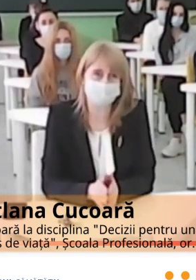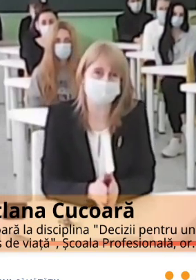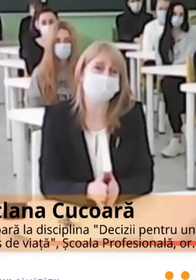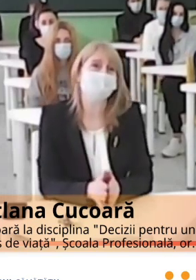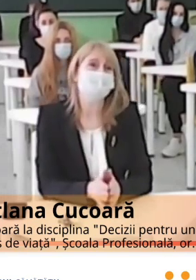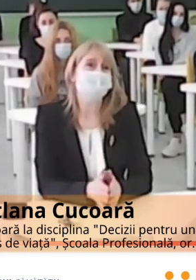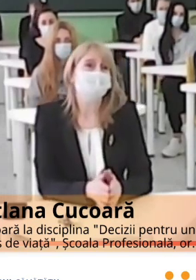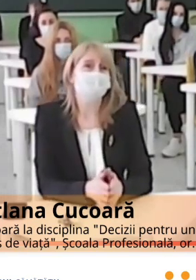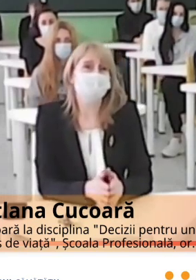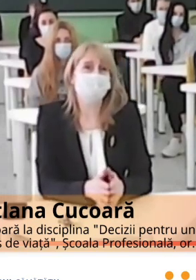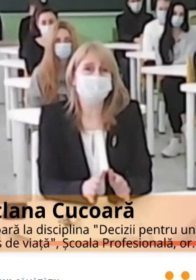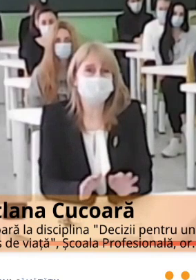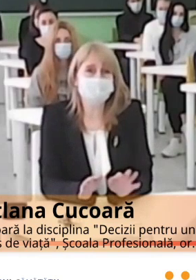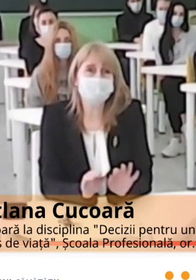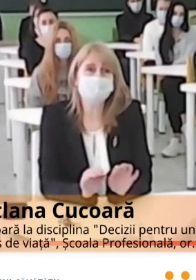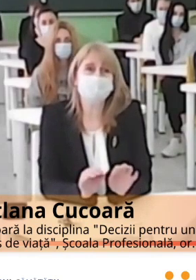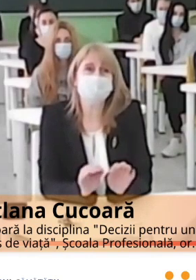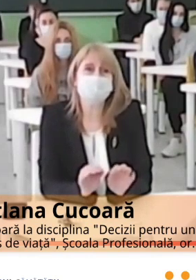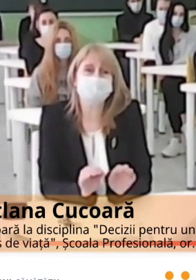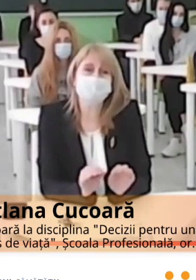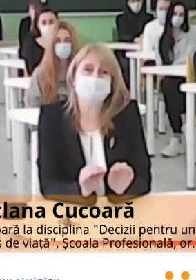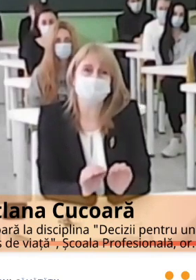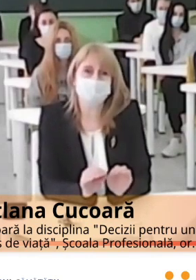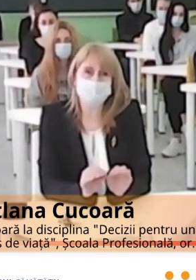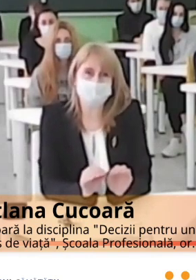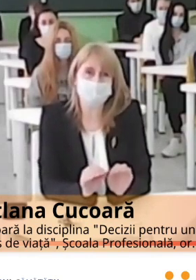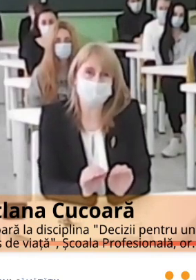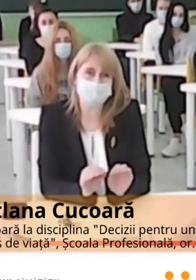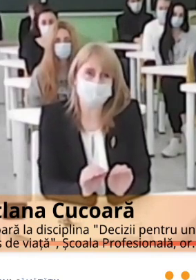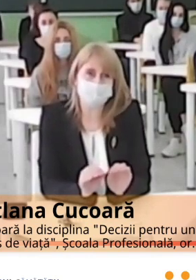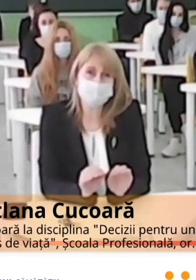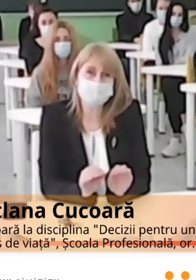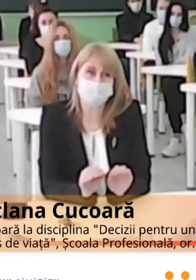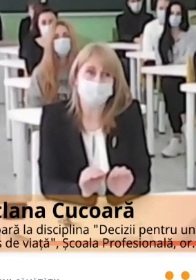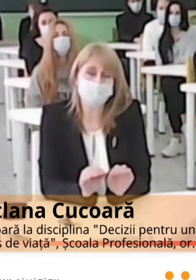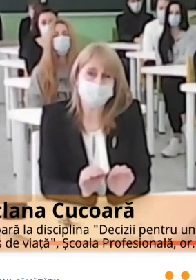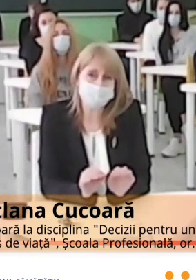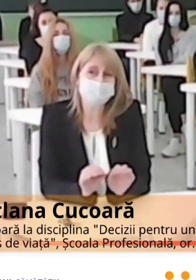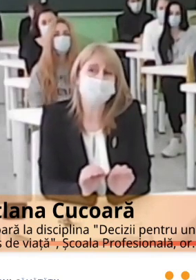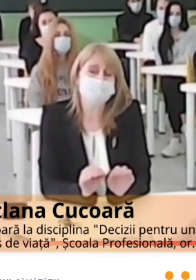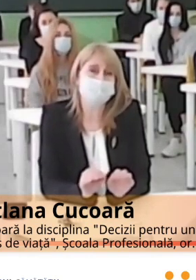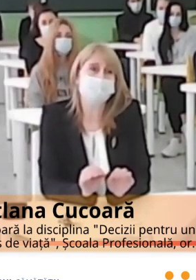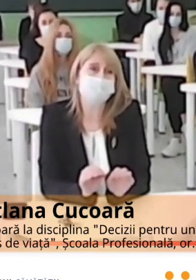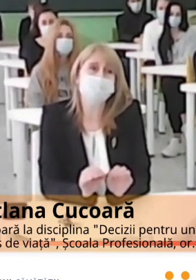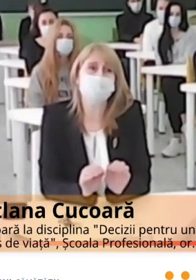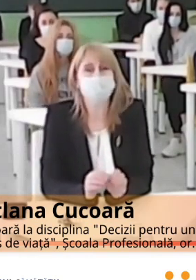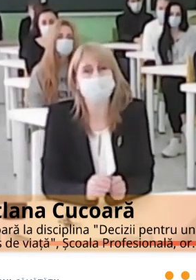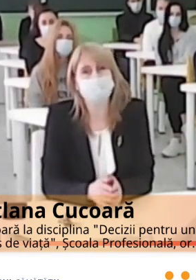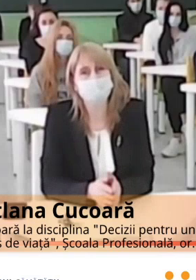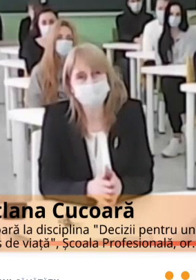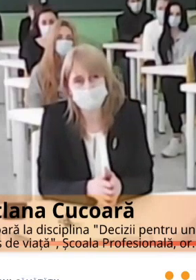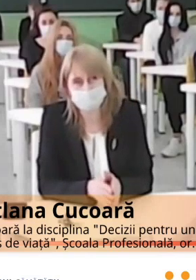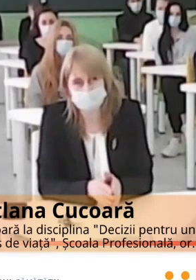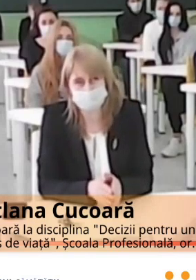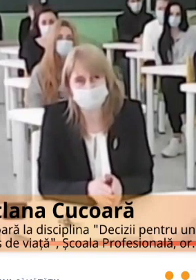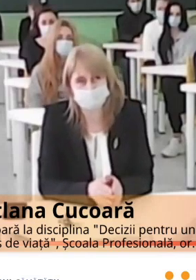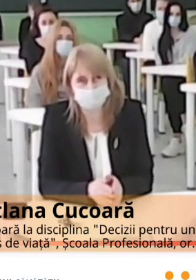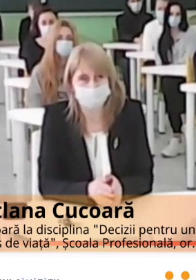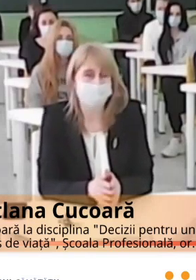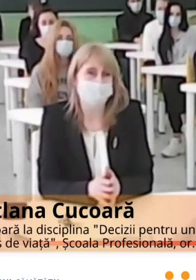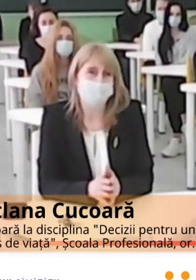noastră, deoarece ei, cunoscând situațiile de risc, aplică deja un comportament mai